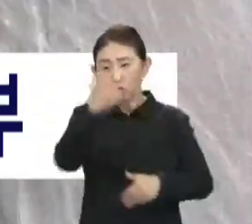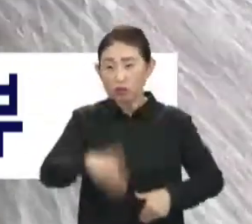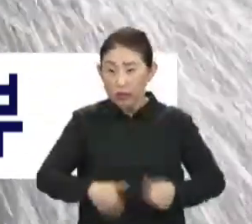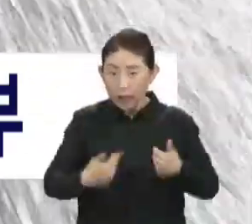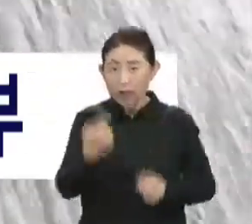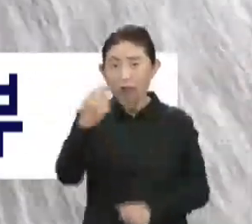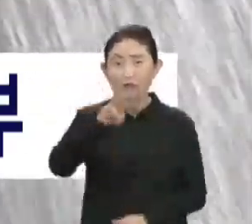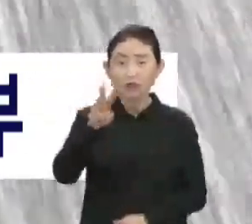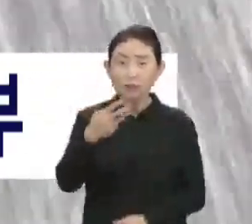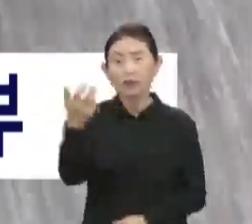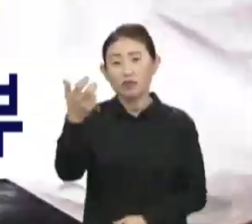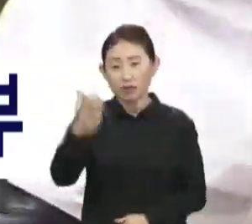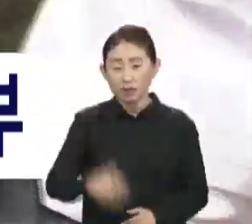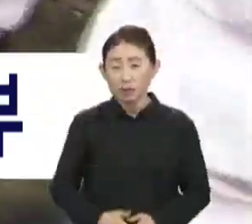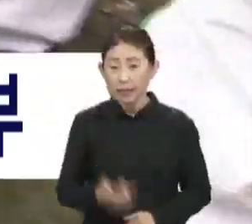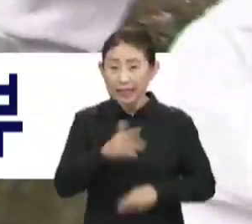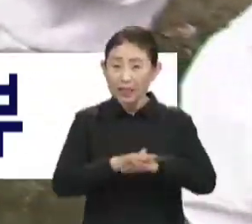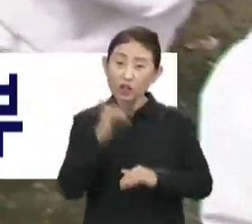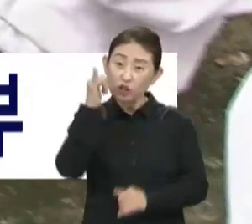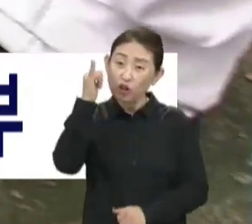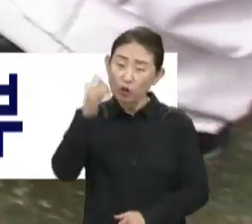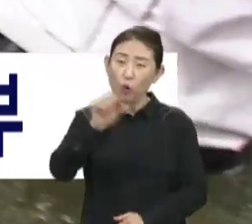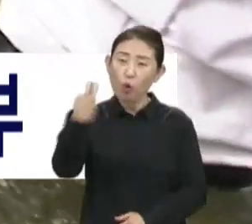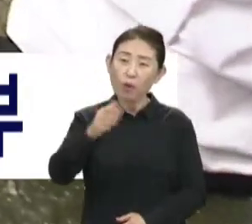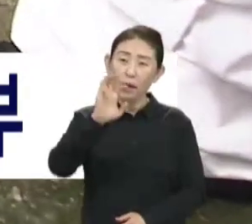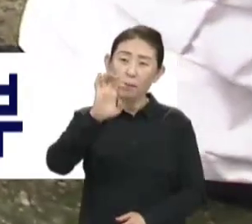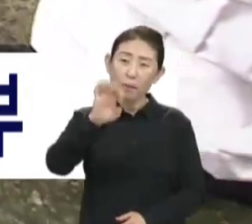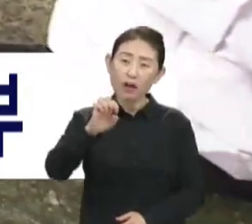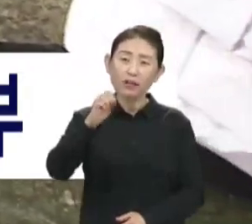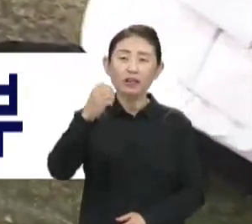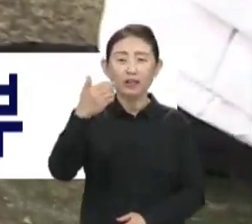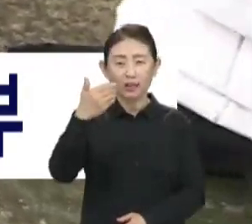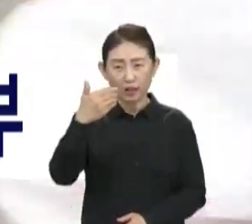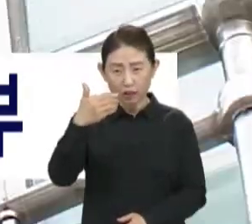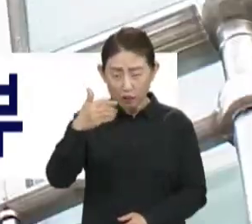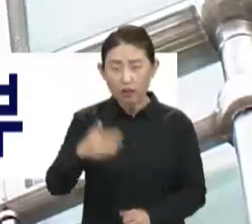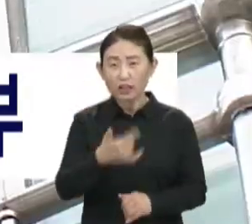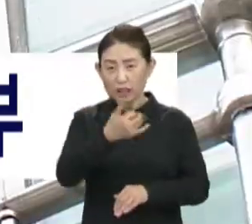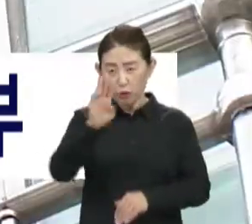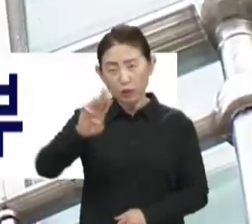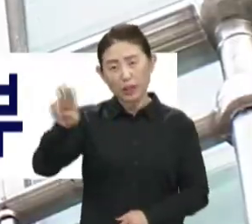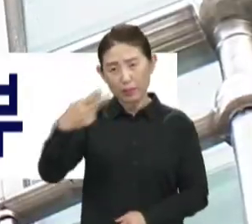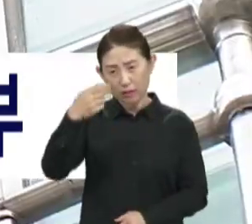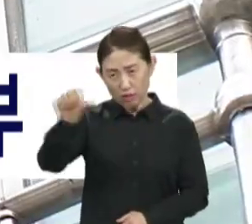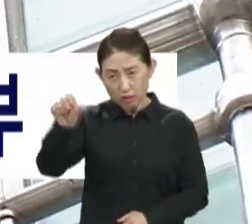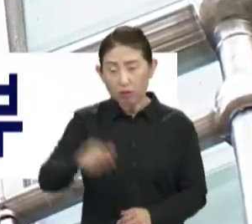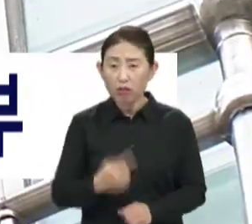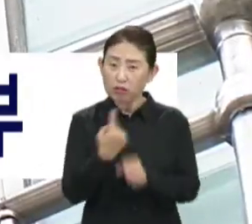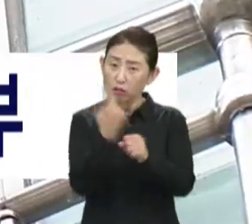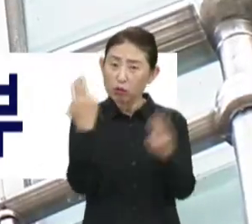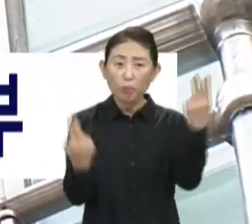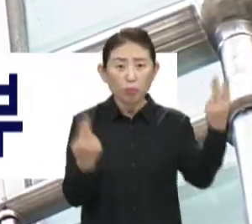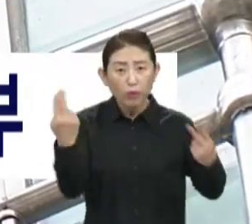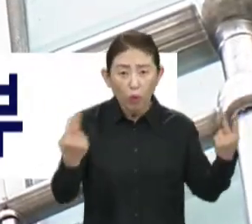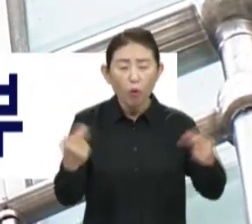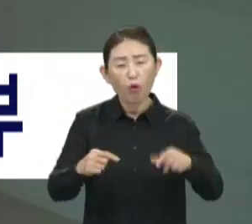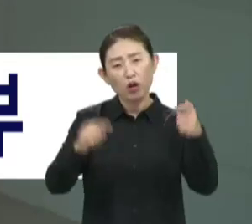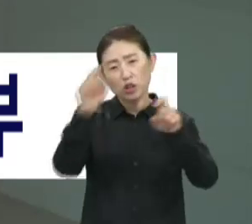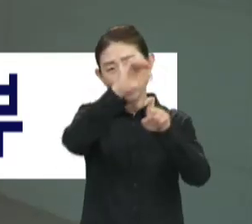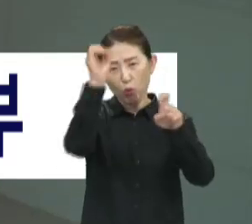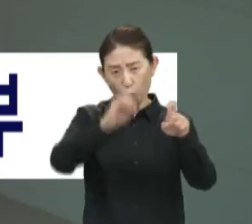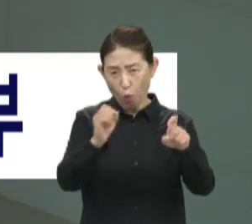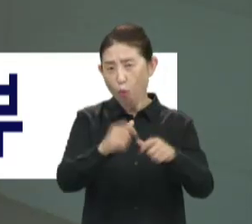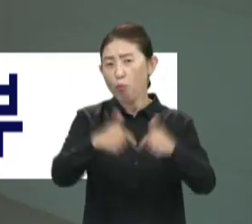많은 1,370건, 대전 549건, 세종 205건으로 지난해 같은 기간보다